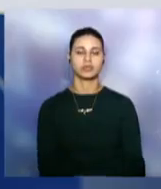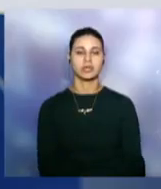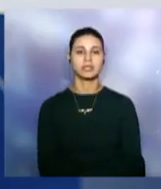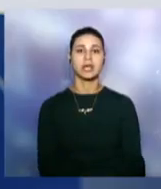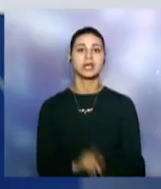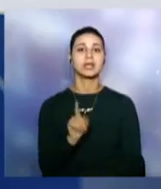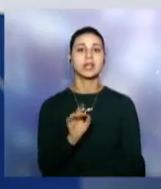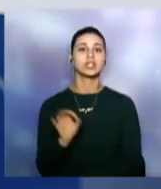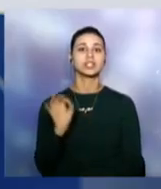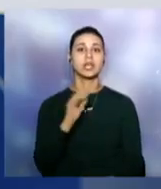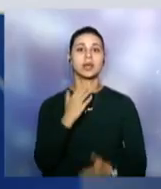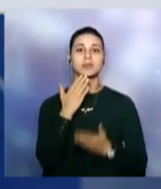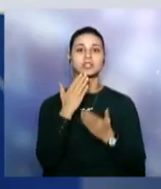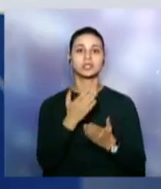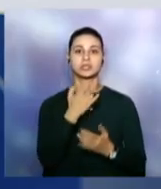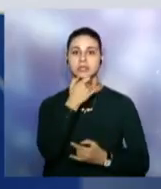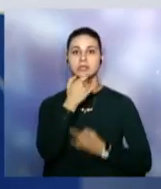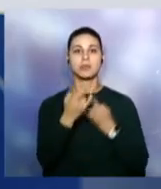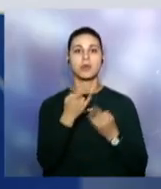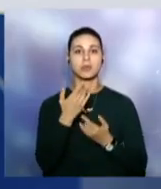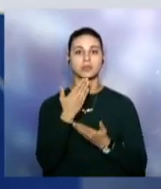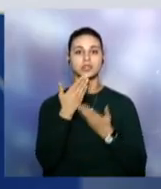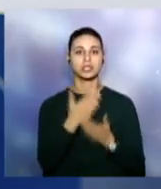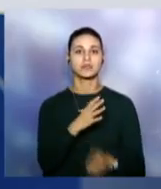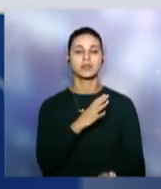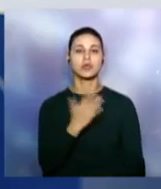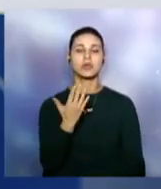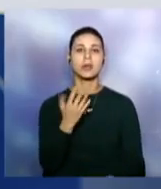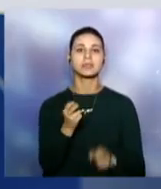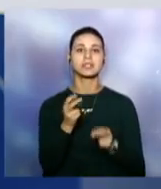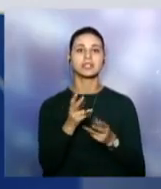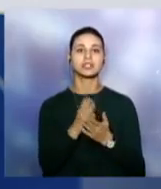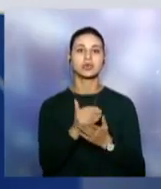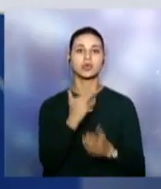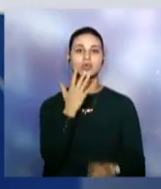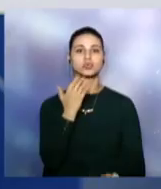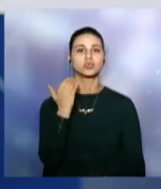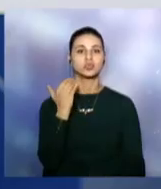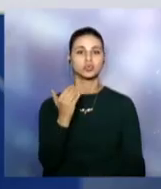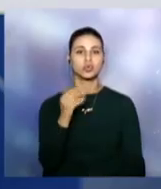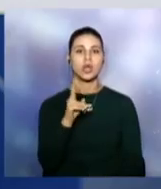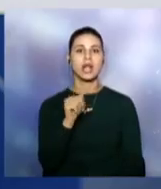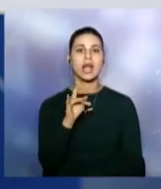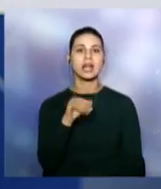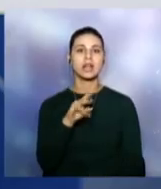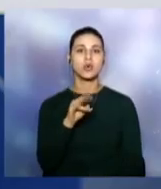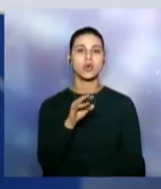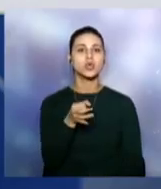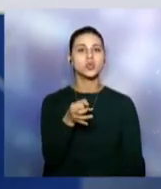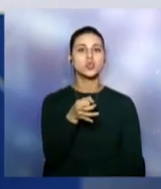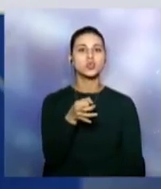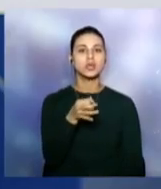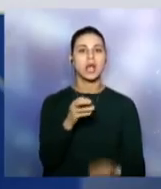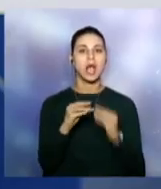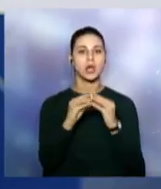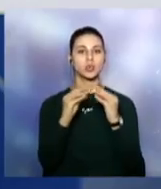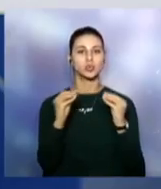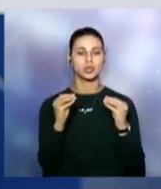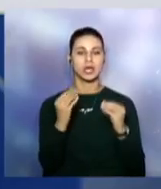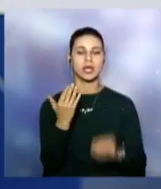რაც შეეხება კითხვას მაყურებელმა დასვა, რამდენად საშიშია როგორც უცხოს ხეული კარალოკის კურკა, მე მაყურებელს